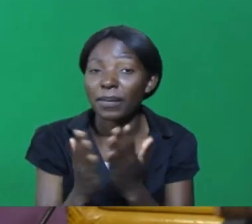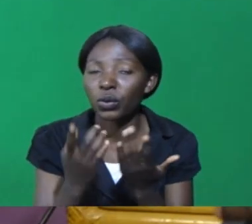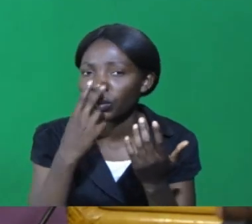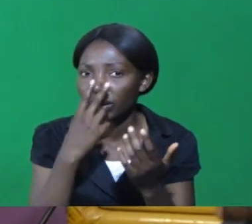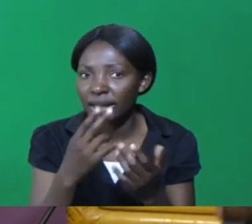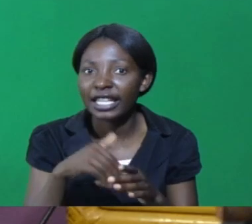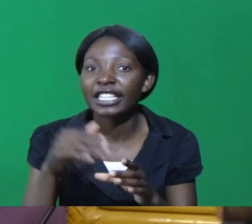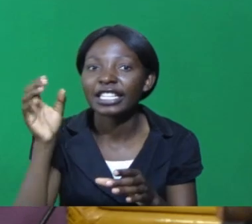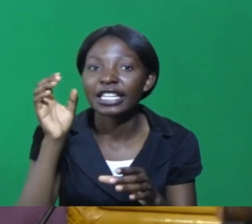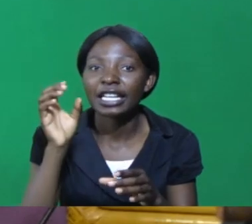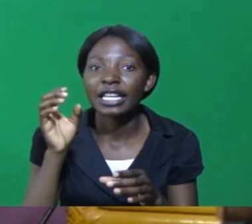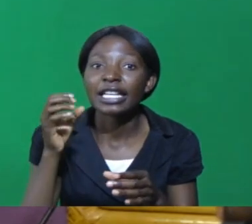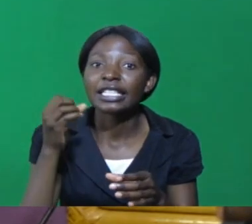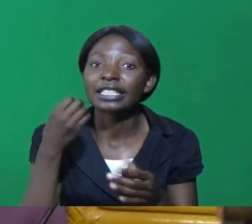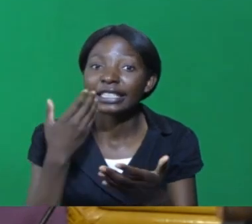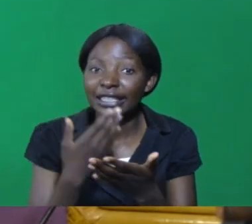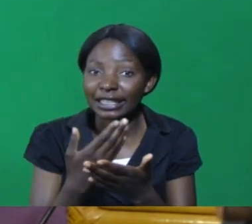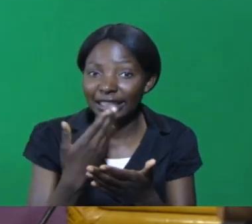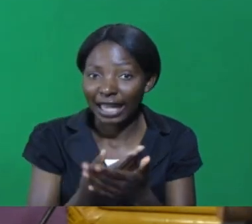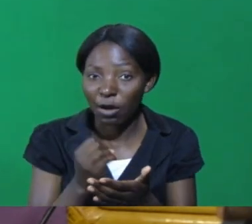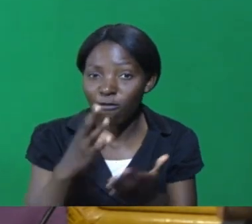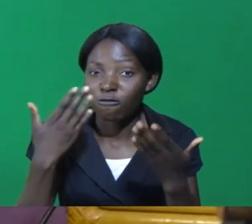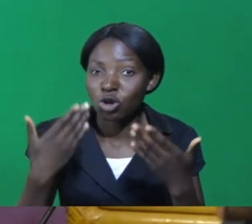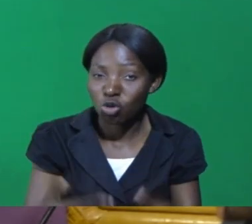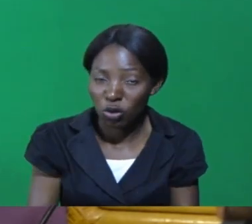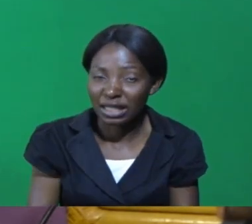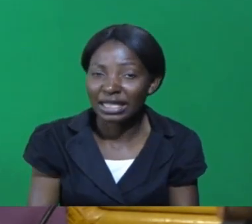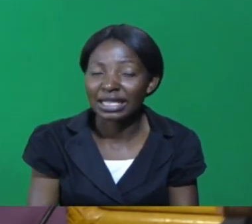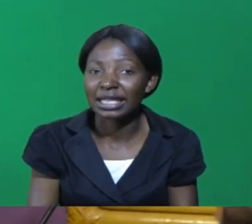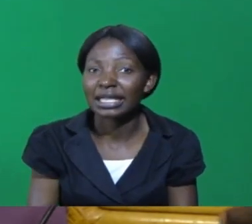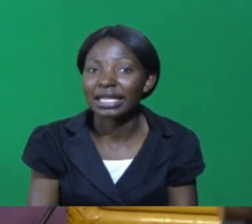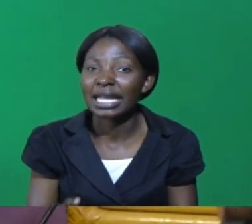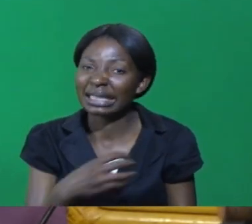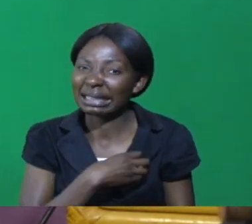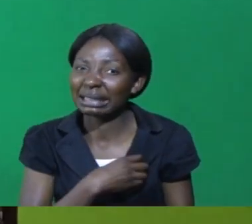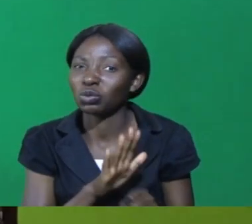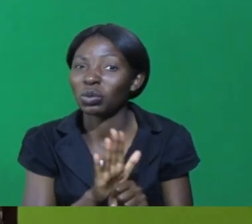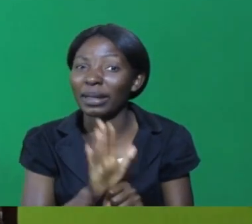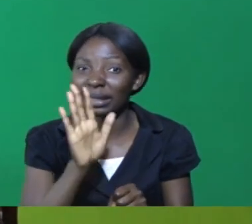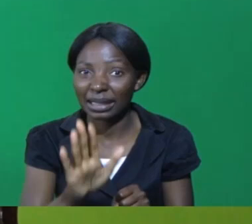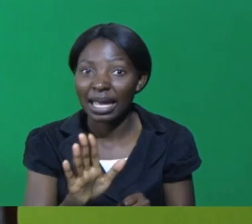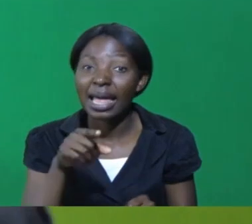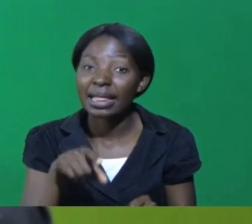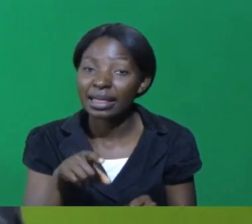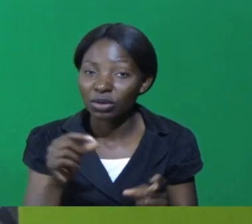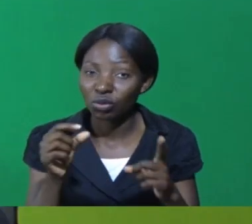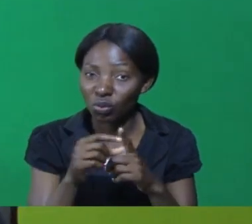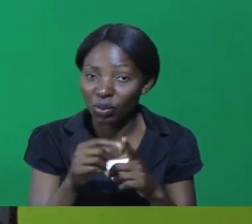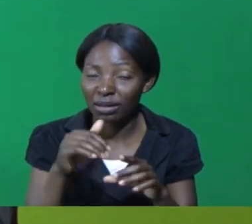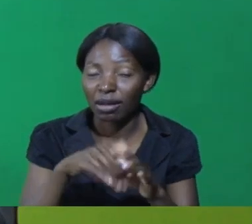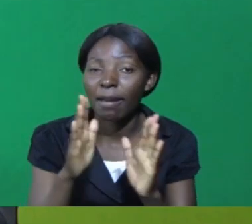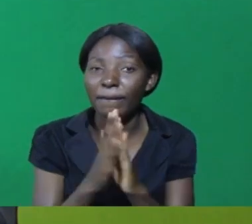kuti nechirungu inenge ichinzi son of perdition, mwanakomana wokurashika. Vara iroro pane parinoshandiswa